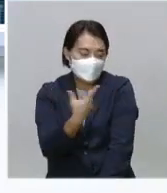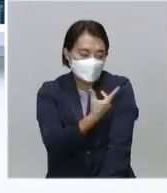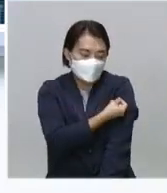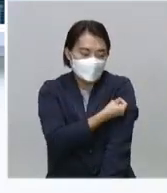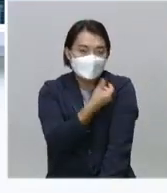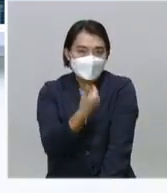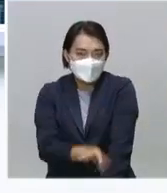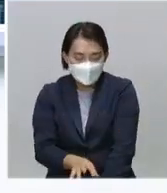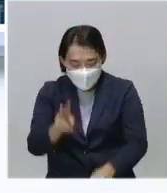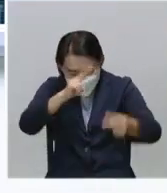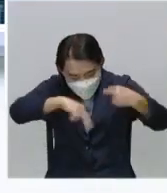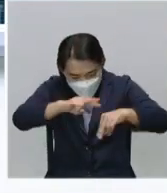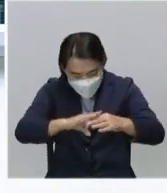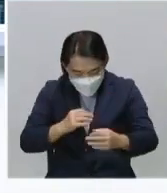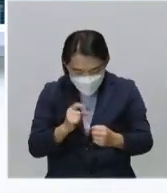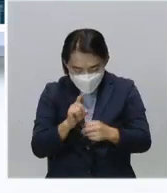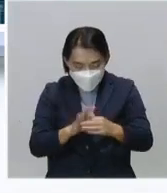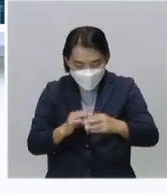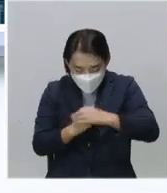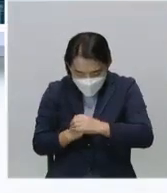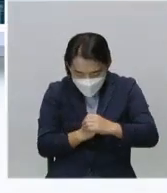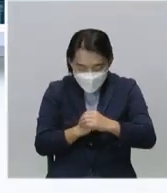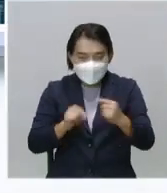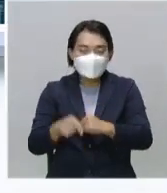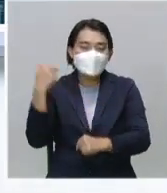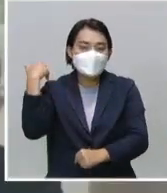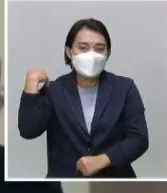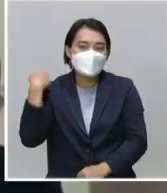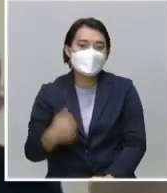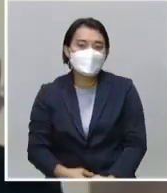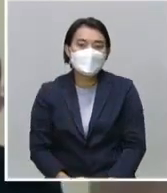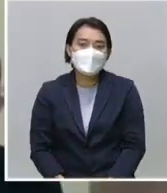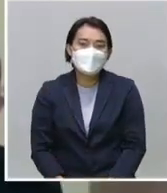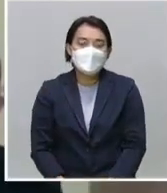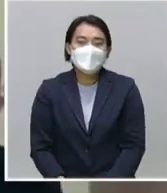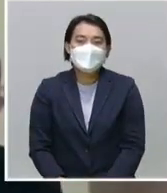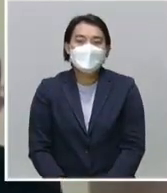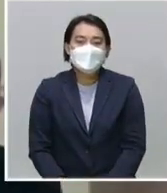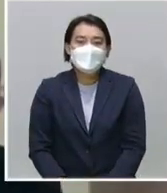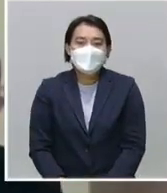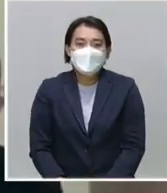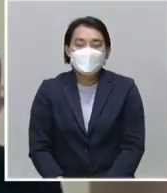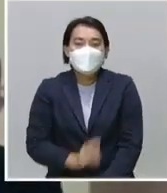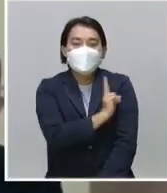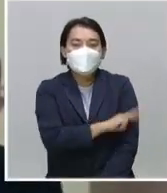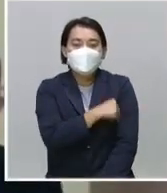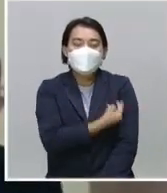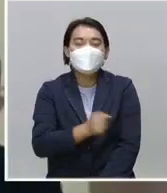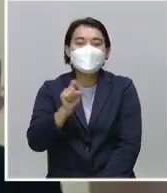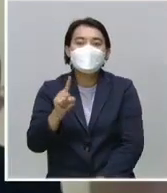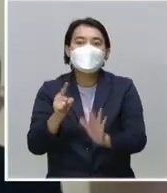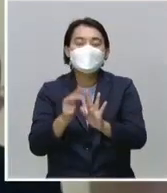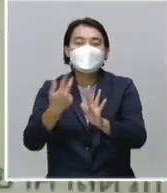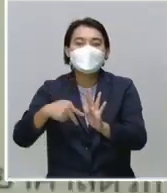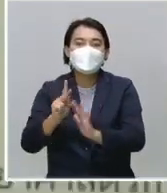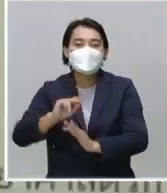ภูมิคุ้มกันอีกหรือไม่ซึ่งวันนี้เรามีคำตอบนะครับสำหรับเรื่องนี้นะครับทางนายแพทย์สุภกิจสิริลักษณ์อธิบดีก